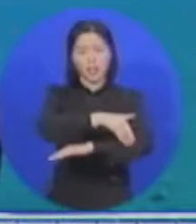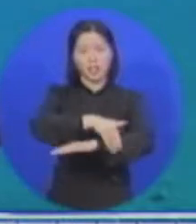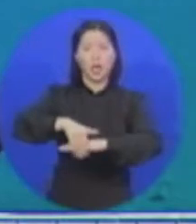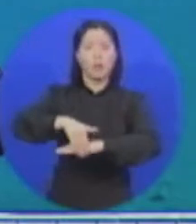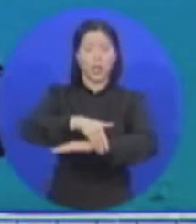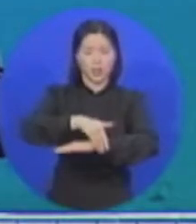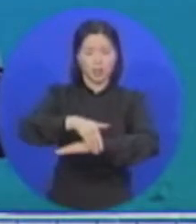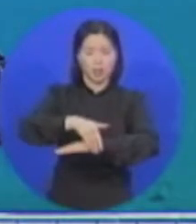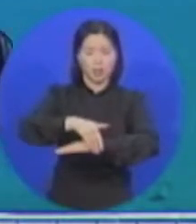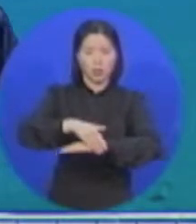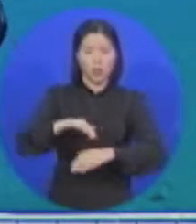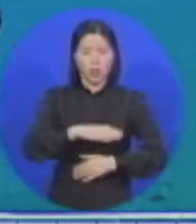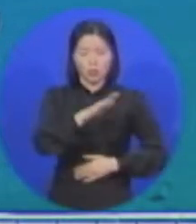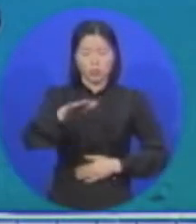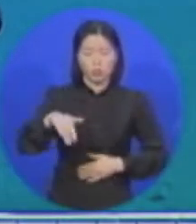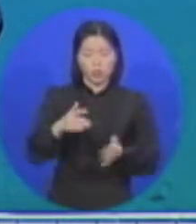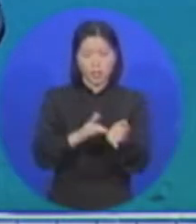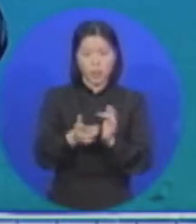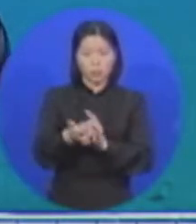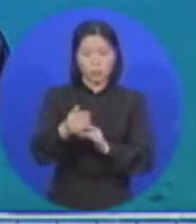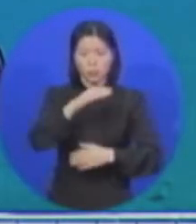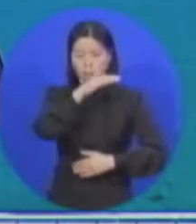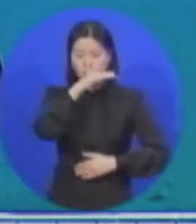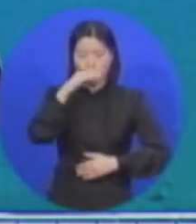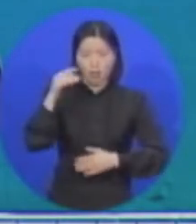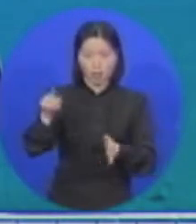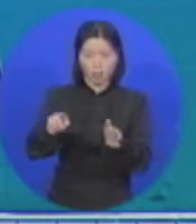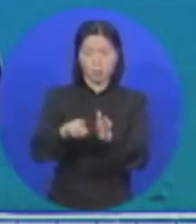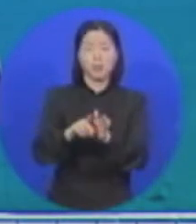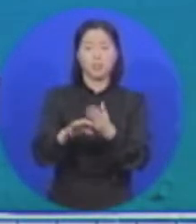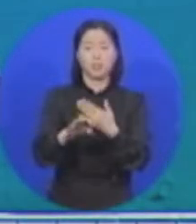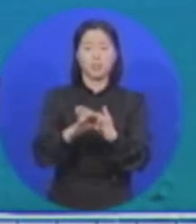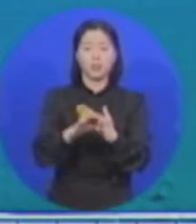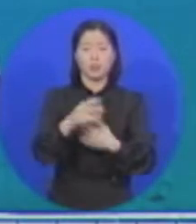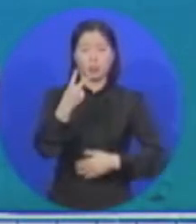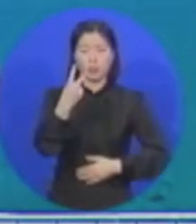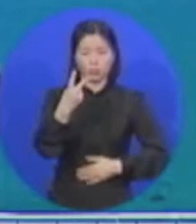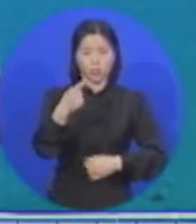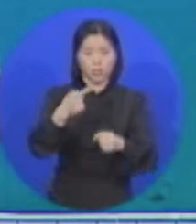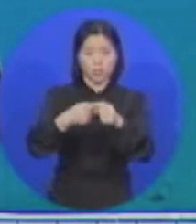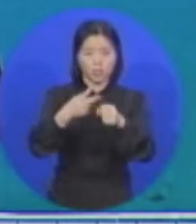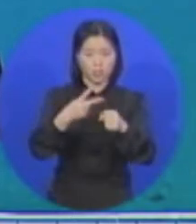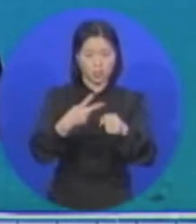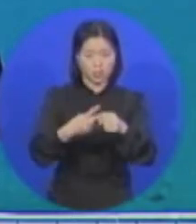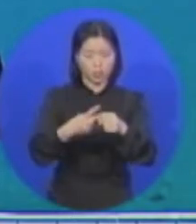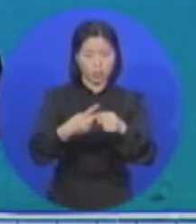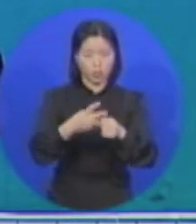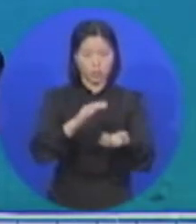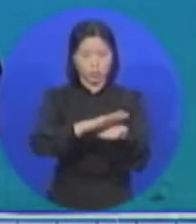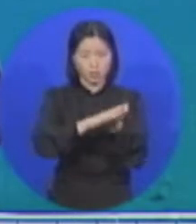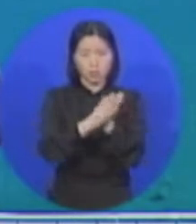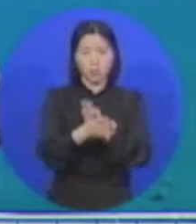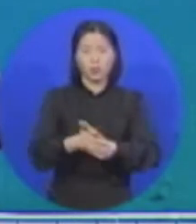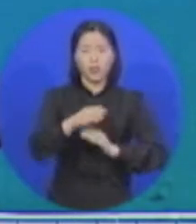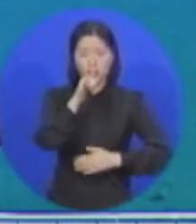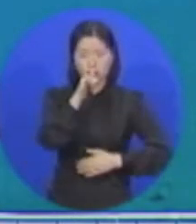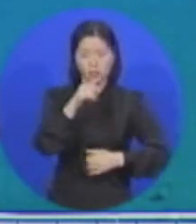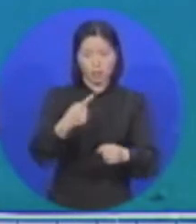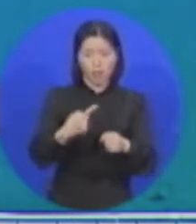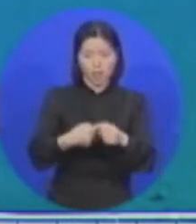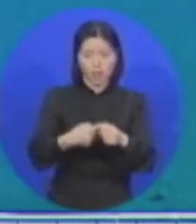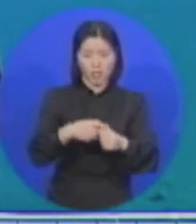우리가 예수님을 바로 믿으면 두 가지 대표적인 두 가지 변화가 일어납니다 하나는